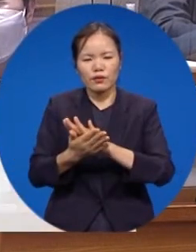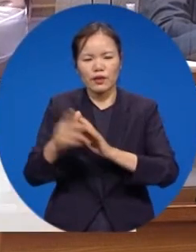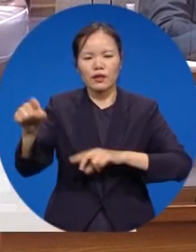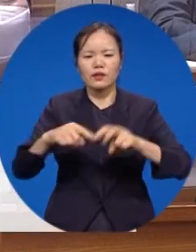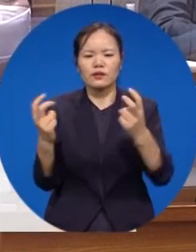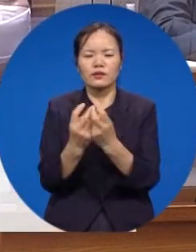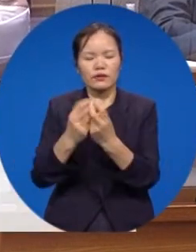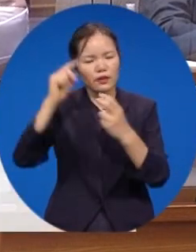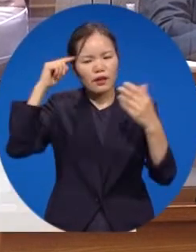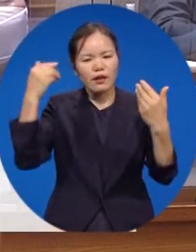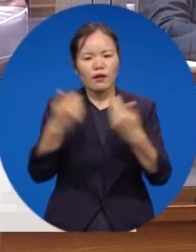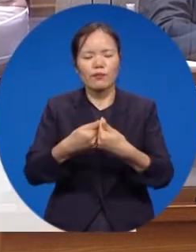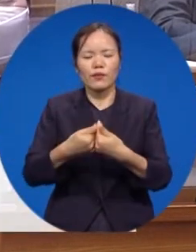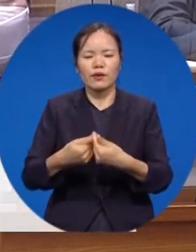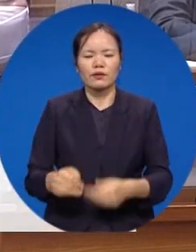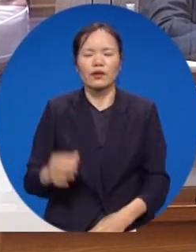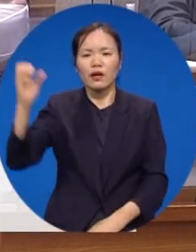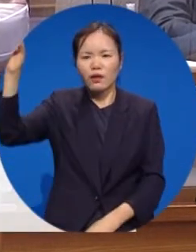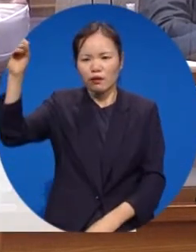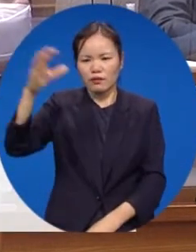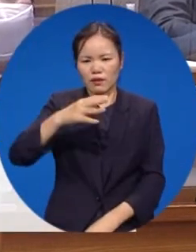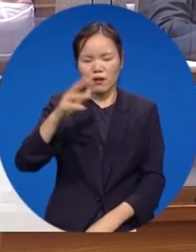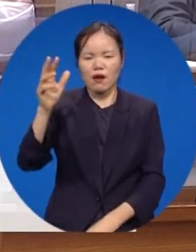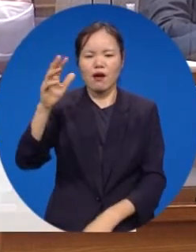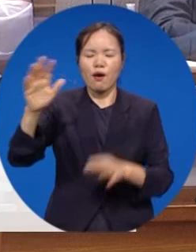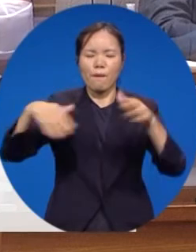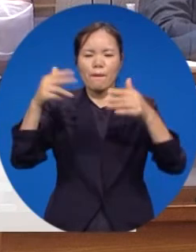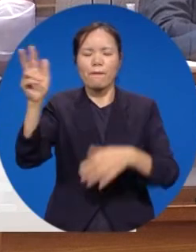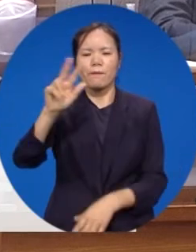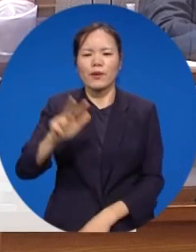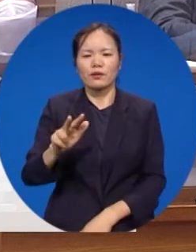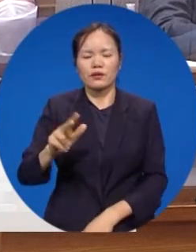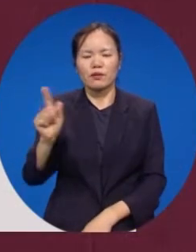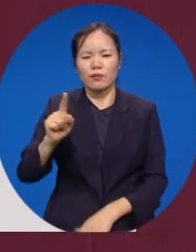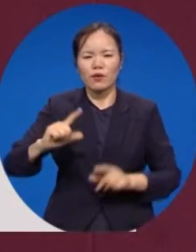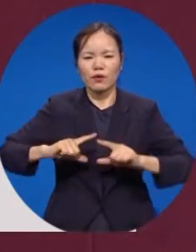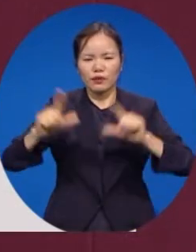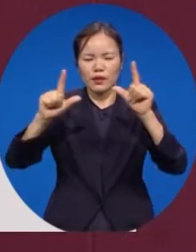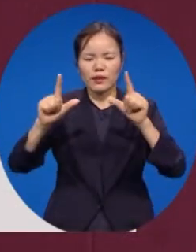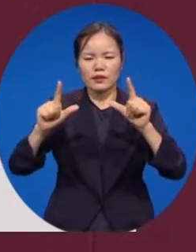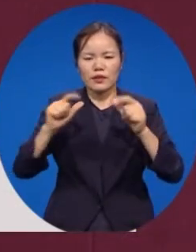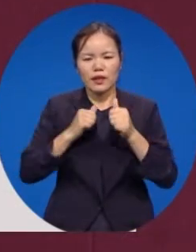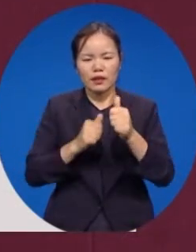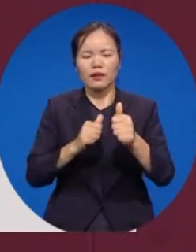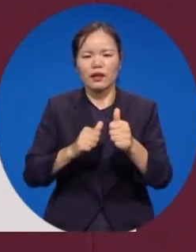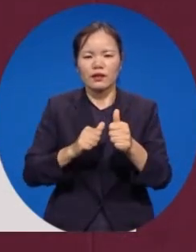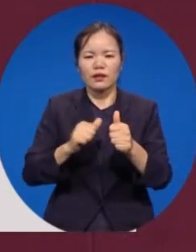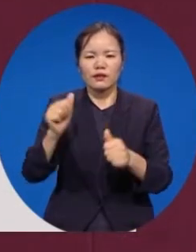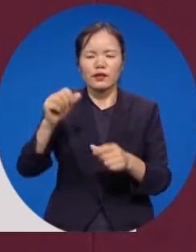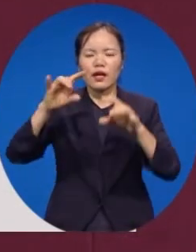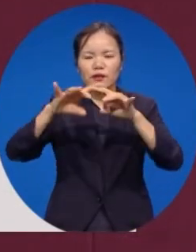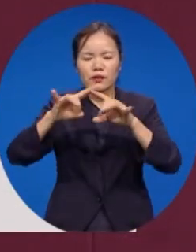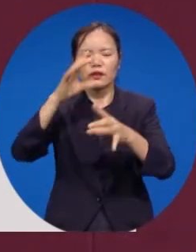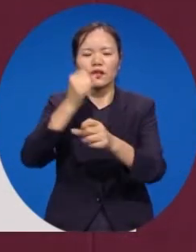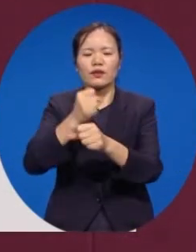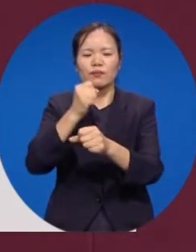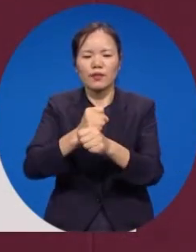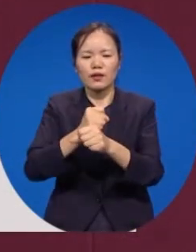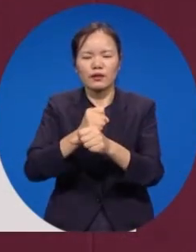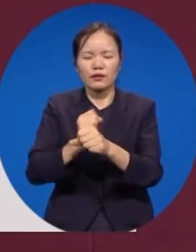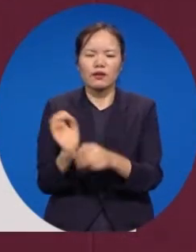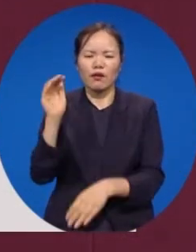있습니다. 태양광 풍력 발전은 날씨와 기후에 따라서 전력 생산량이